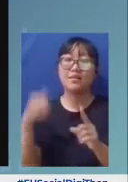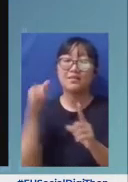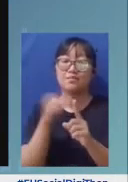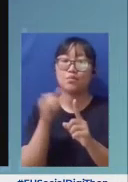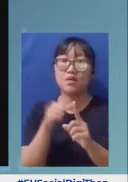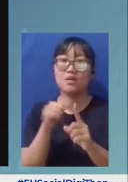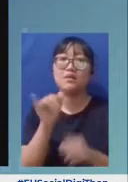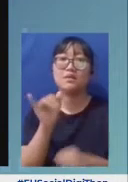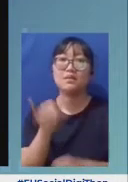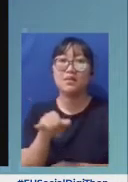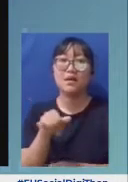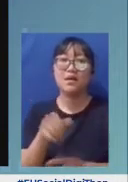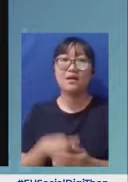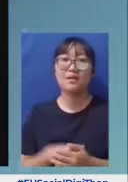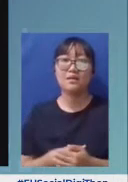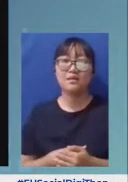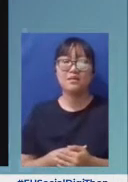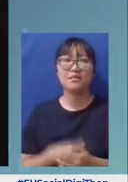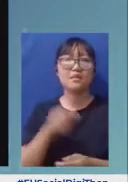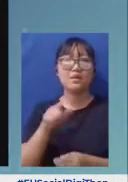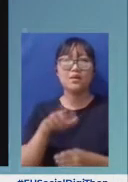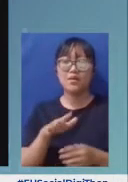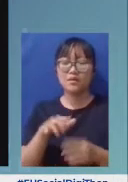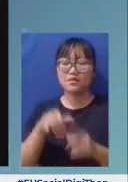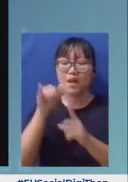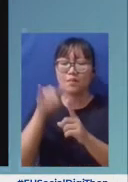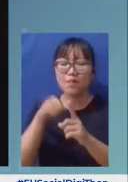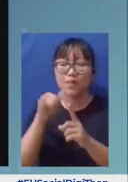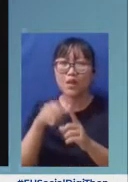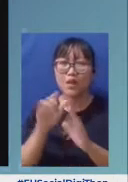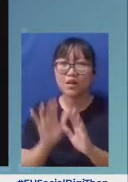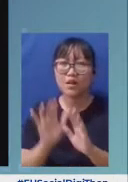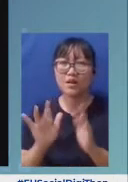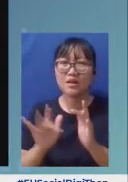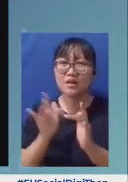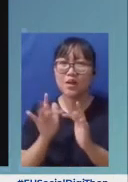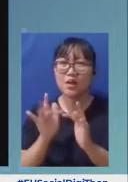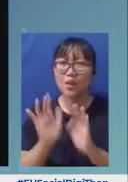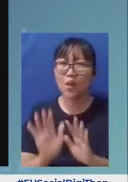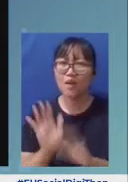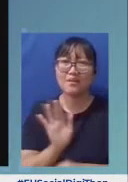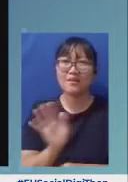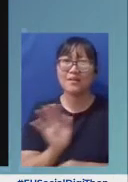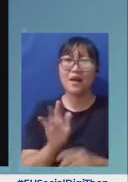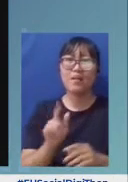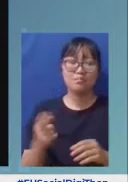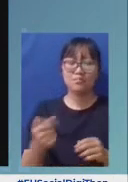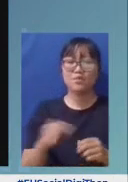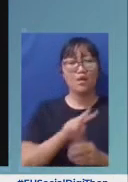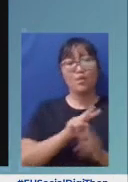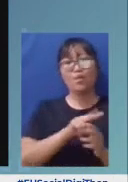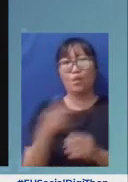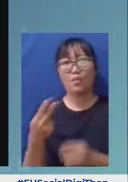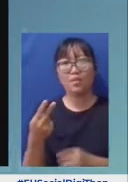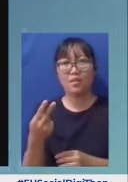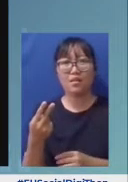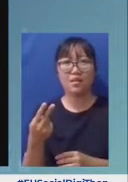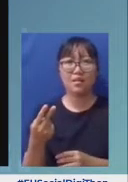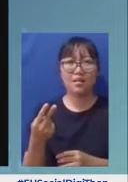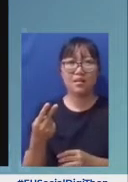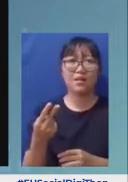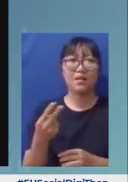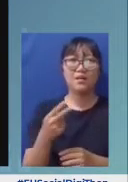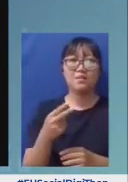nih cyberbullying aja. Nah, sekarang ini dua-duanya bisa terjadi, apa namanya, satu sama lain gitu